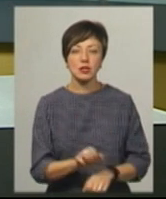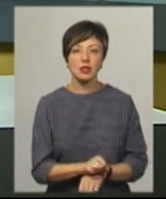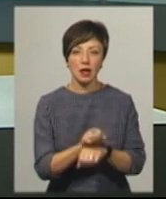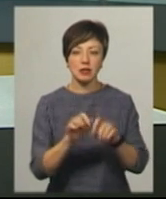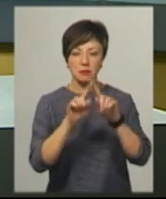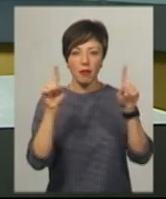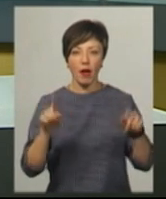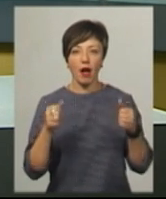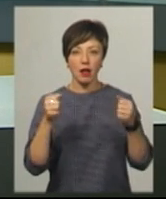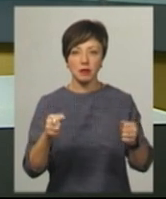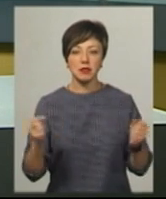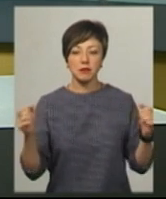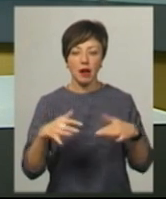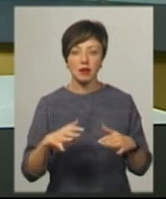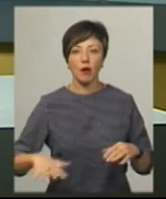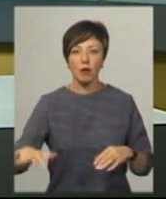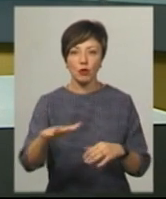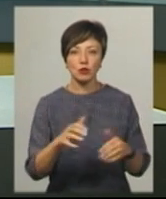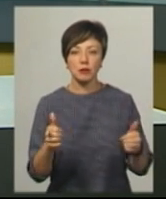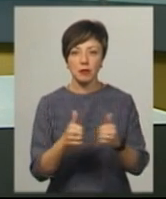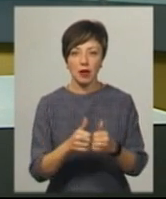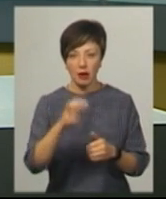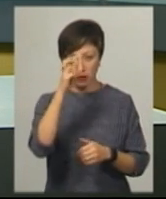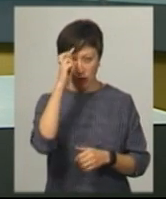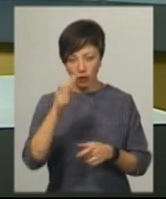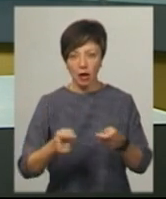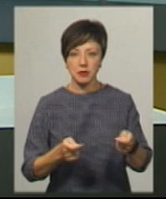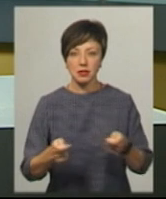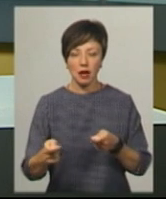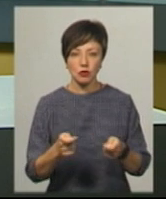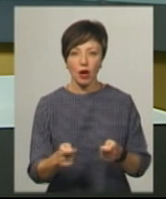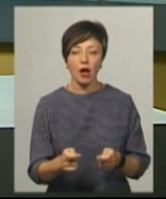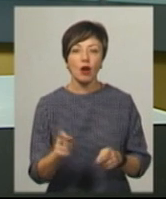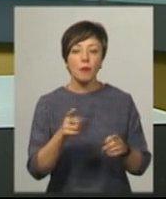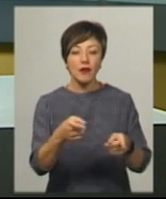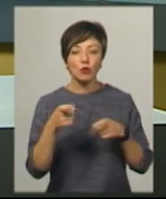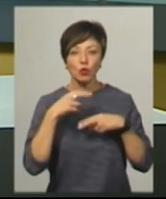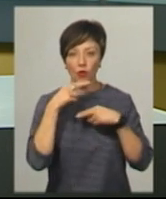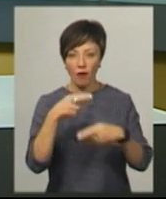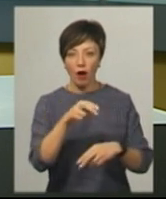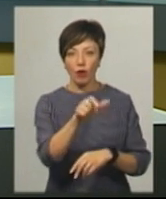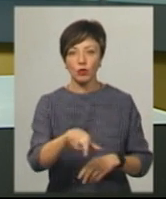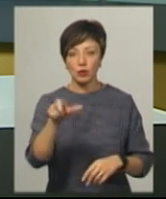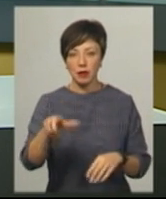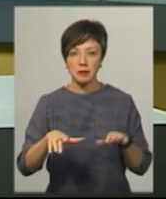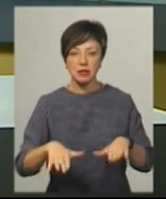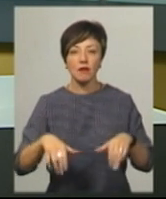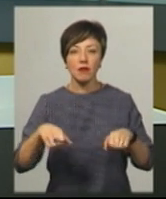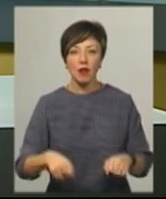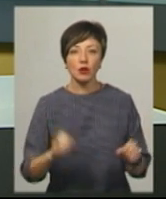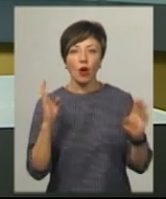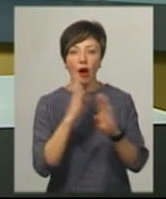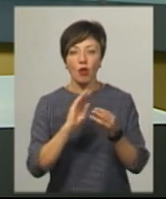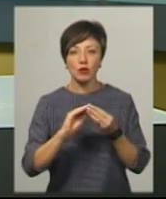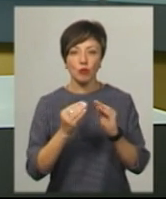плакатами зібрались на площі перед Хмельницькою обласною державною адміністрацією. Мета – привернути увагу хмельничан та місцевої влади до екологічних